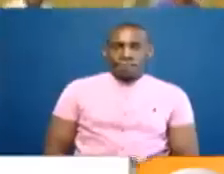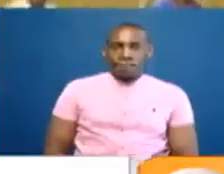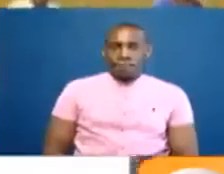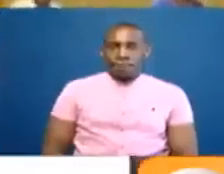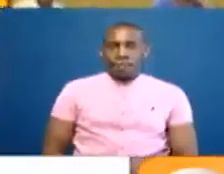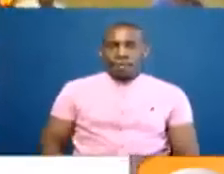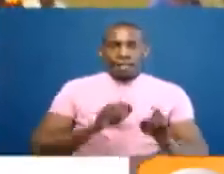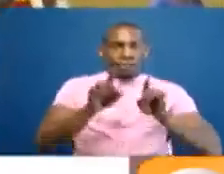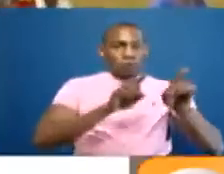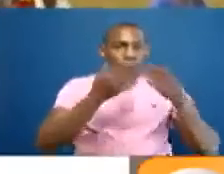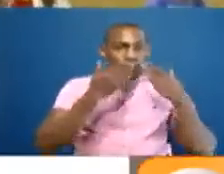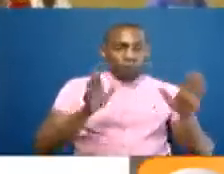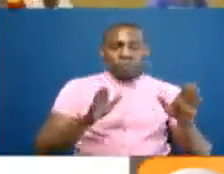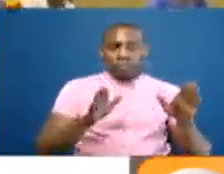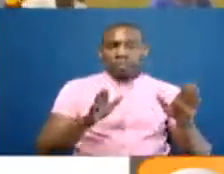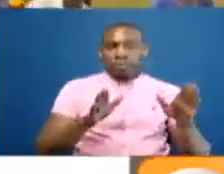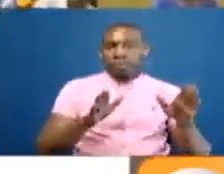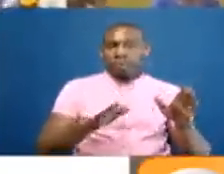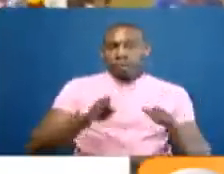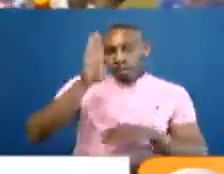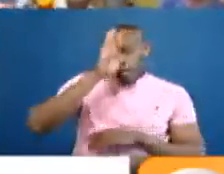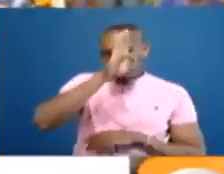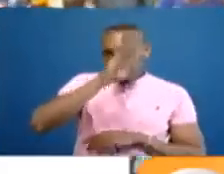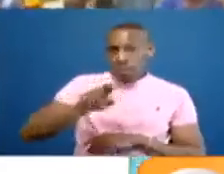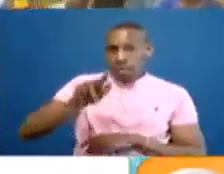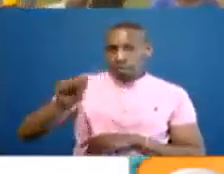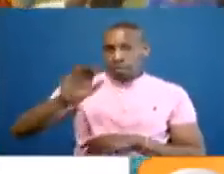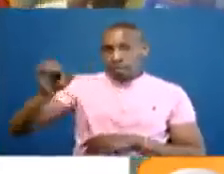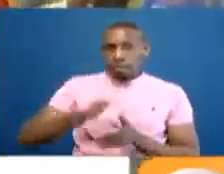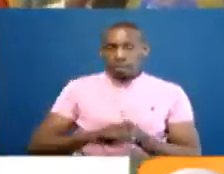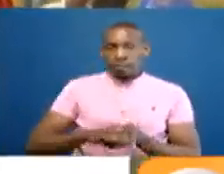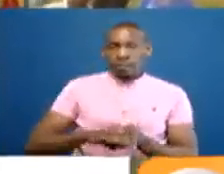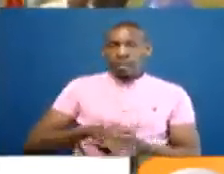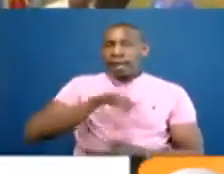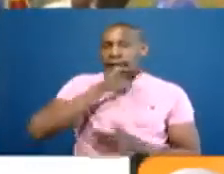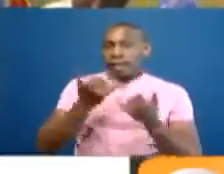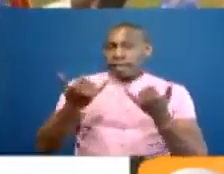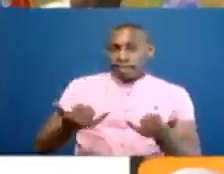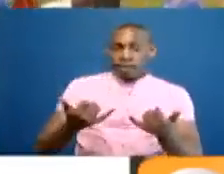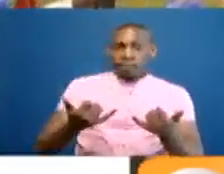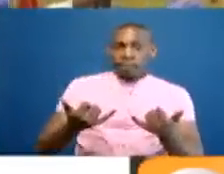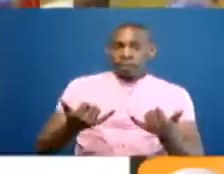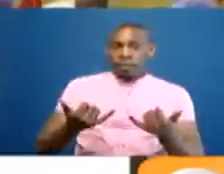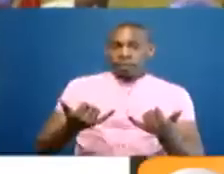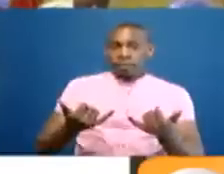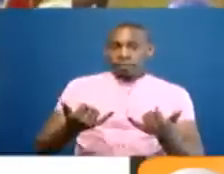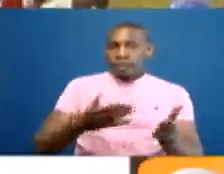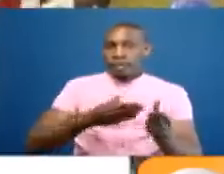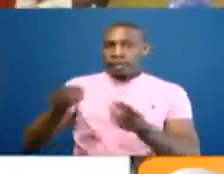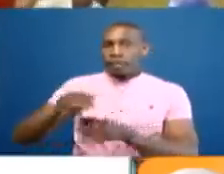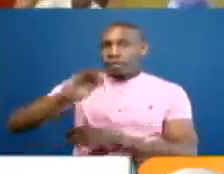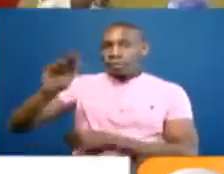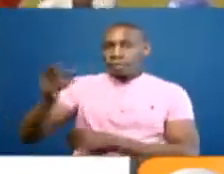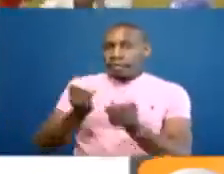After crisscrossing parts of Trans Nzoia and Bungoma counties, Azimio presidential candidate Raila Odinga now faces the Mount